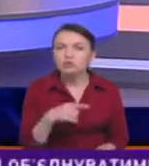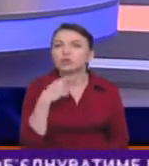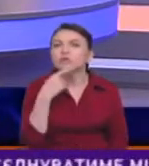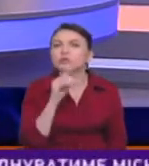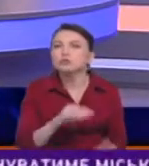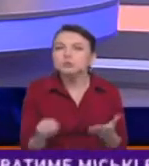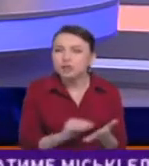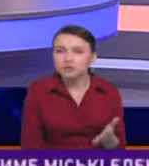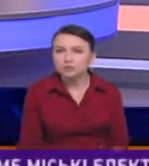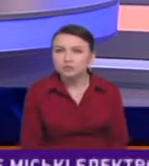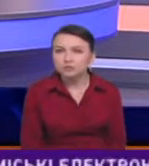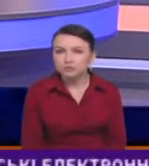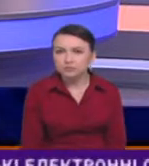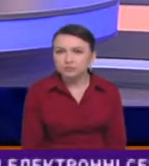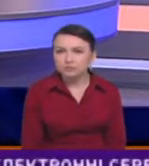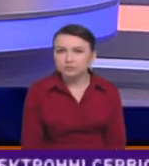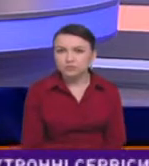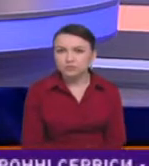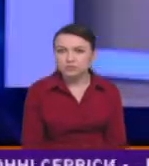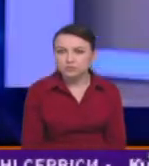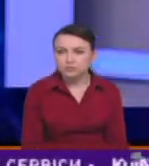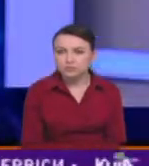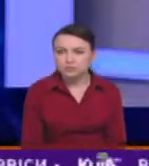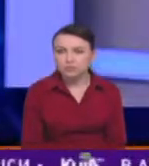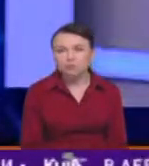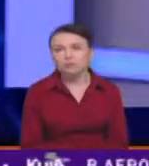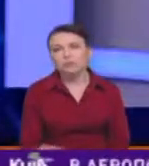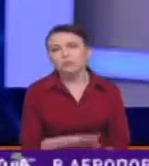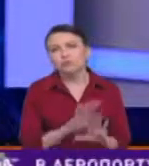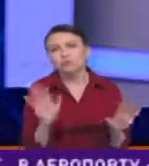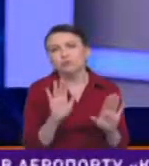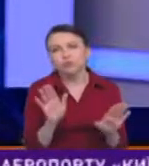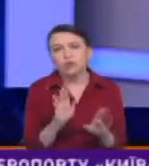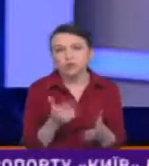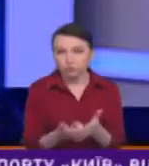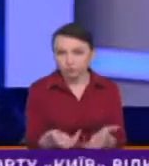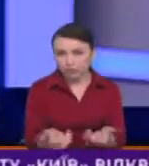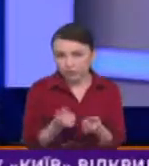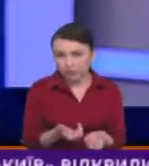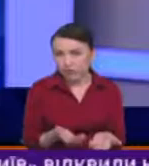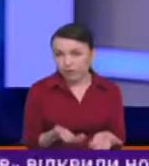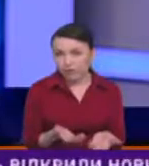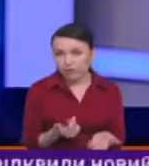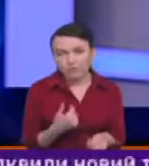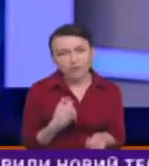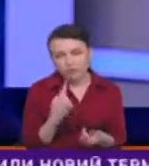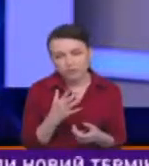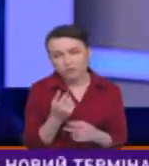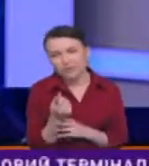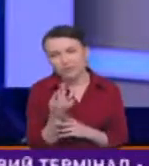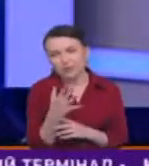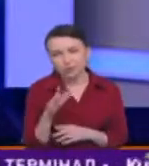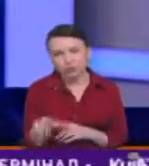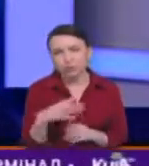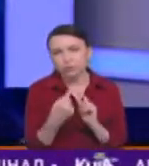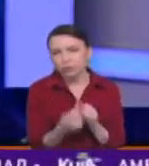будете писати? Это с точки зору суда практичный. А, нет. Вот они приняли, я, ну, не я один, там у нас сколько было против,